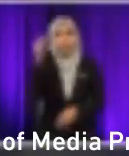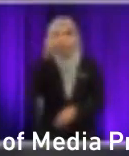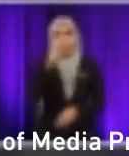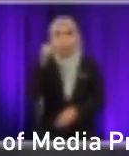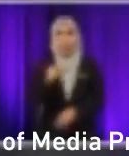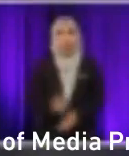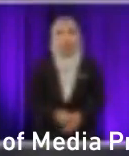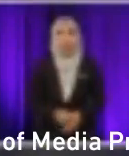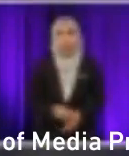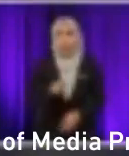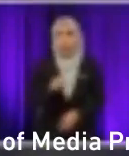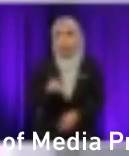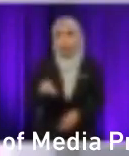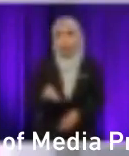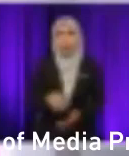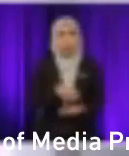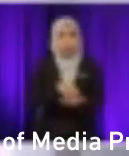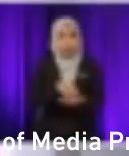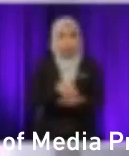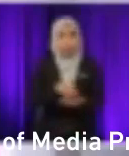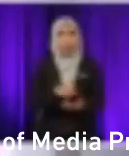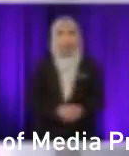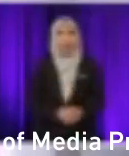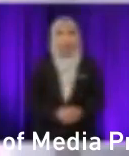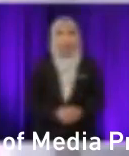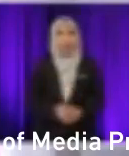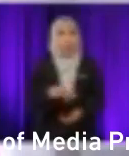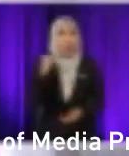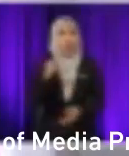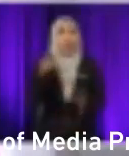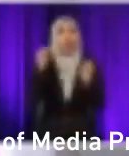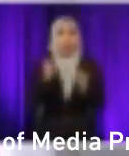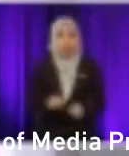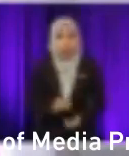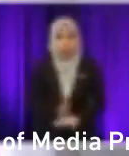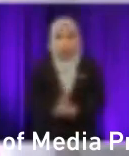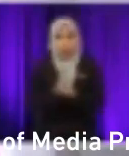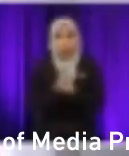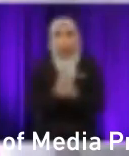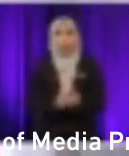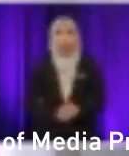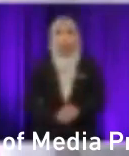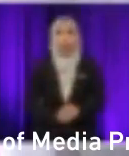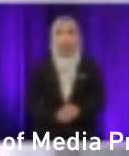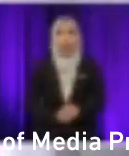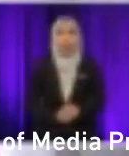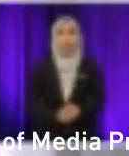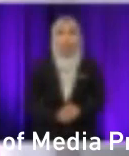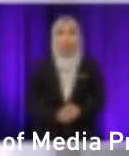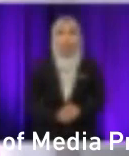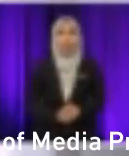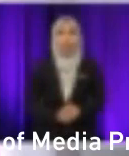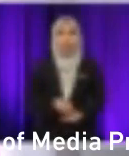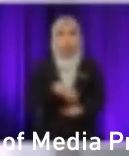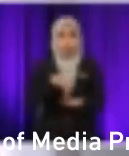boleh bantu tak daripada sudut macam soalan sebentar tadi, soalan yang 6 markah tadi berkaitan dengan kita punya tupperware bungkus makanan